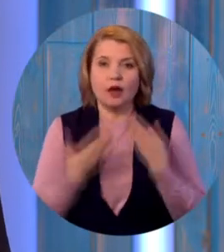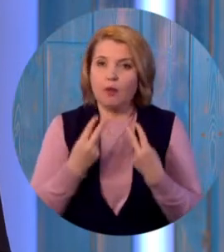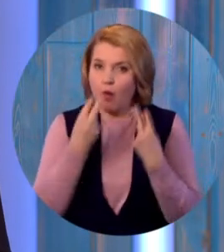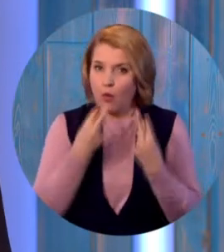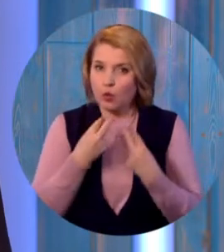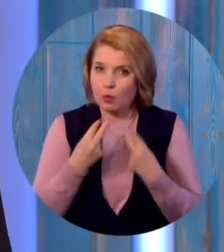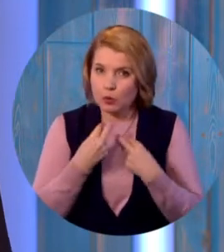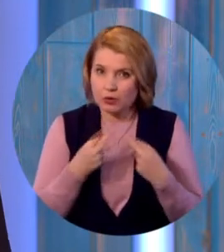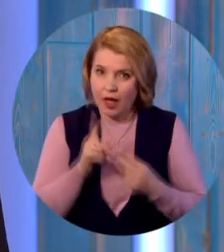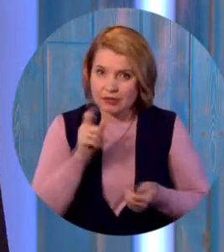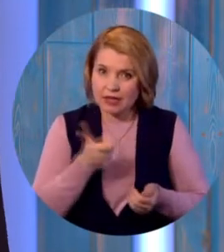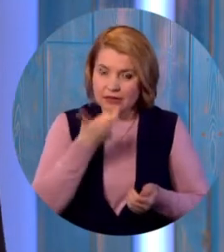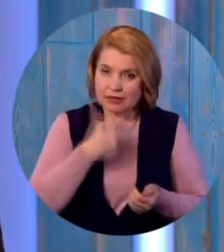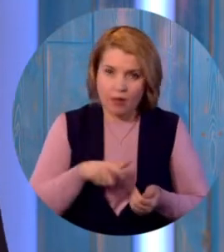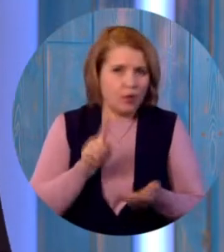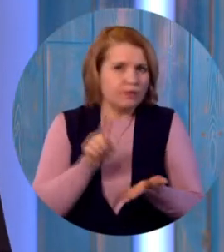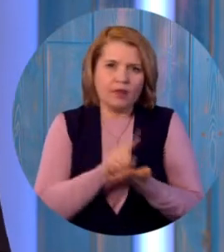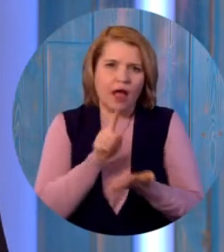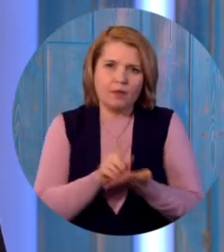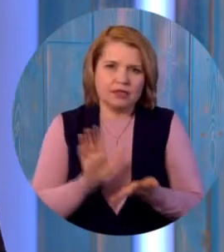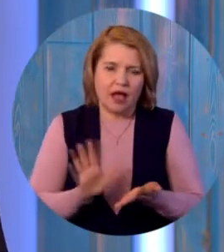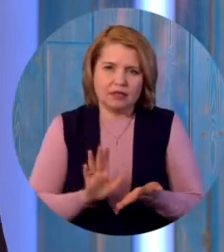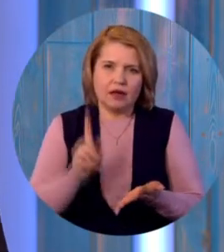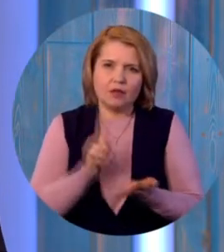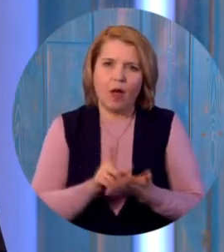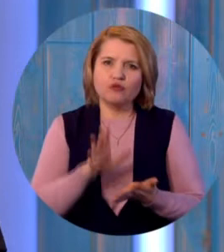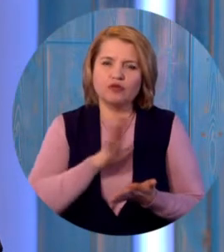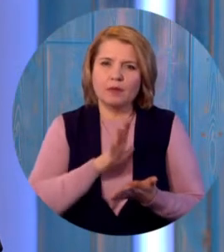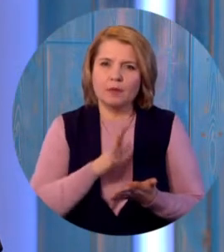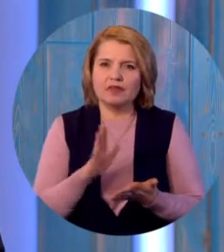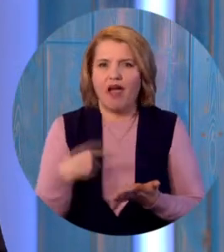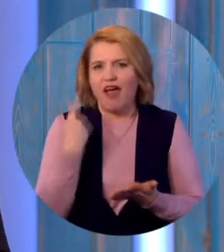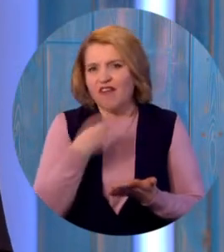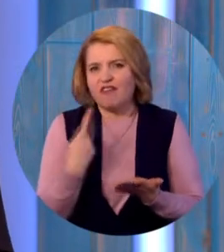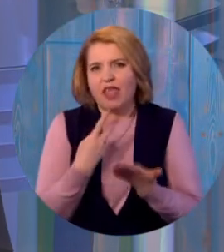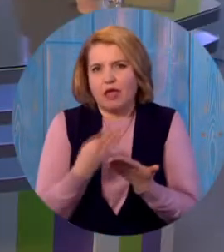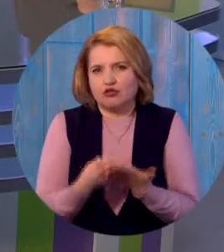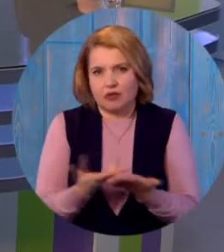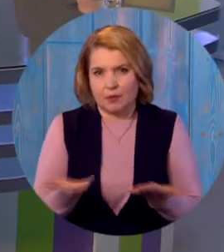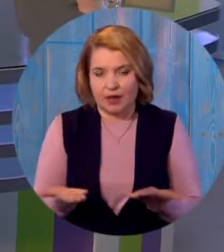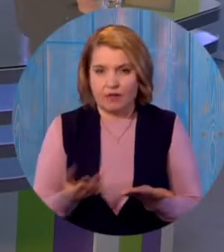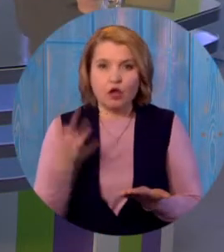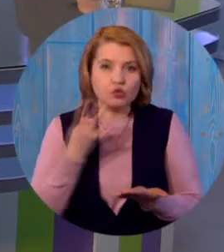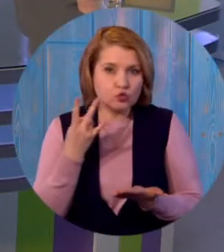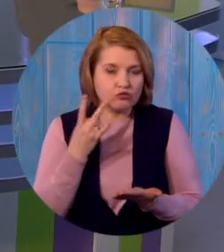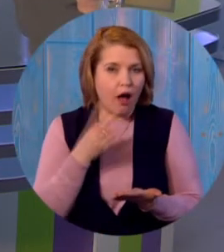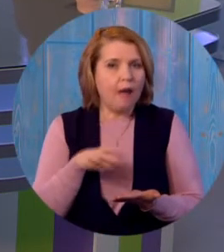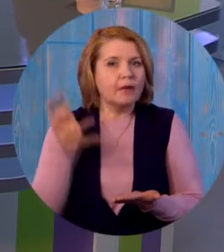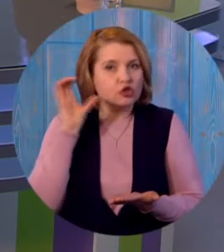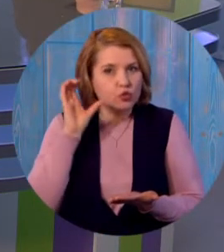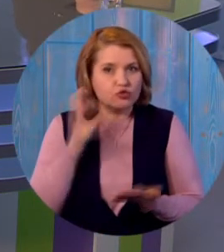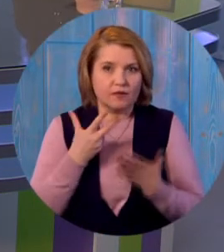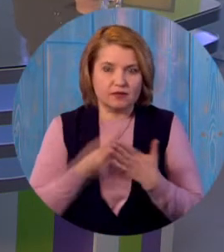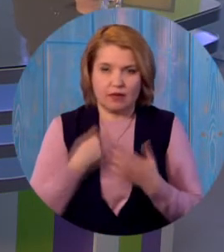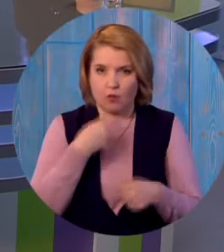собой. Поэтому, конечно, не обязательно должны быть только какие-то внешние проявления. Нужно именно прислушиваться к организму. Вот что касается